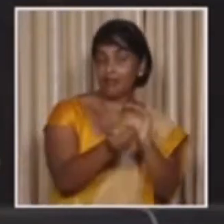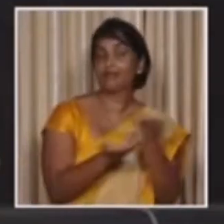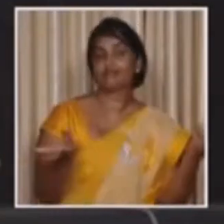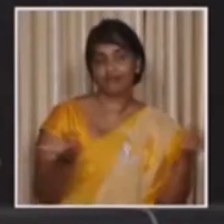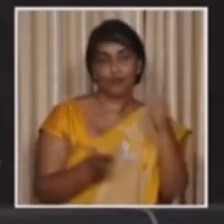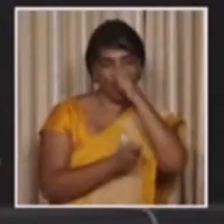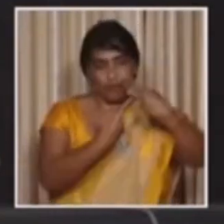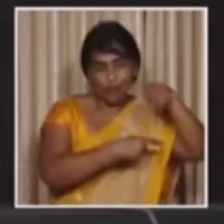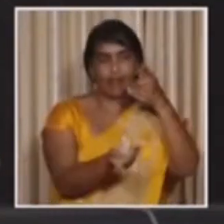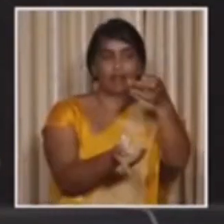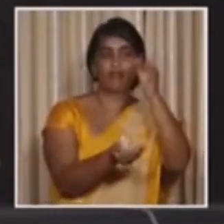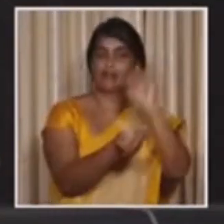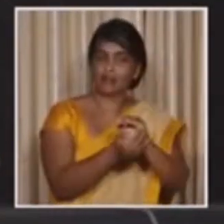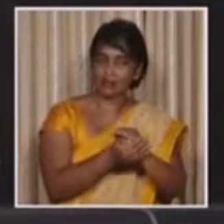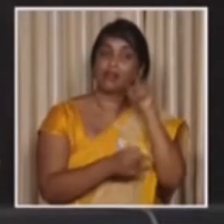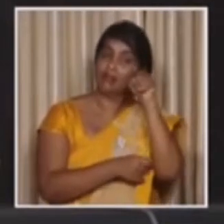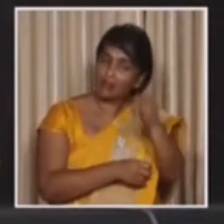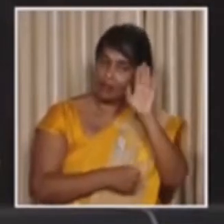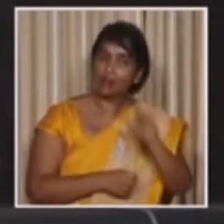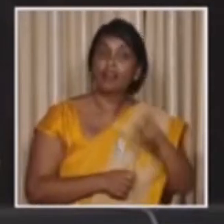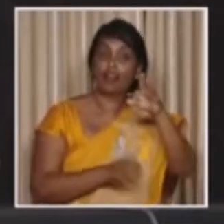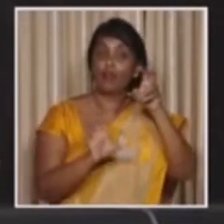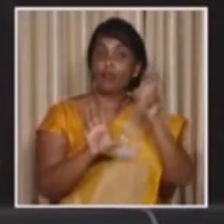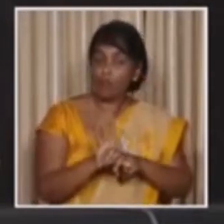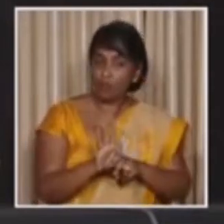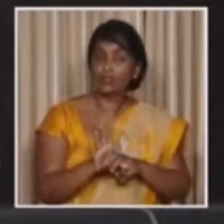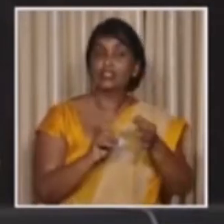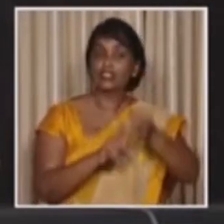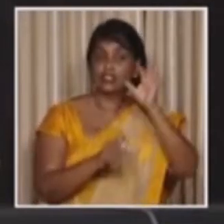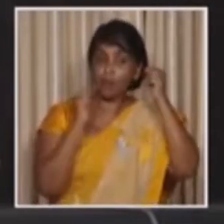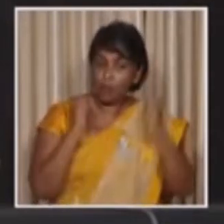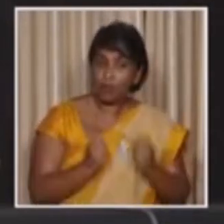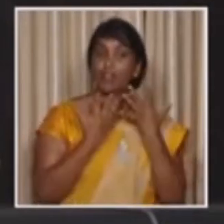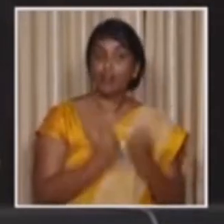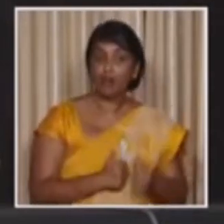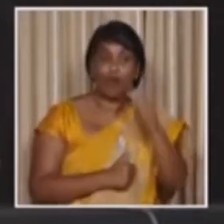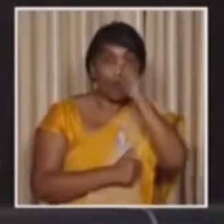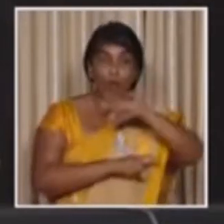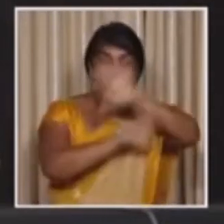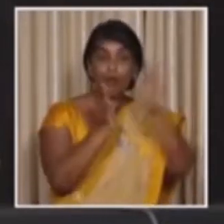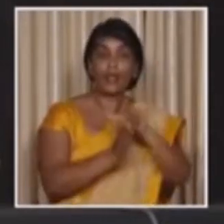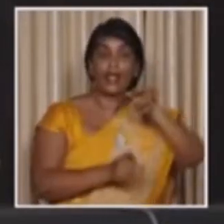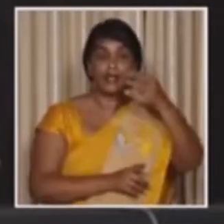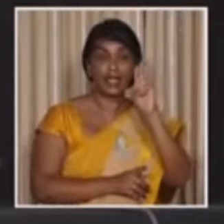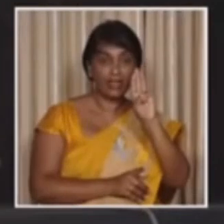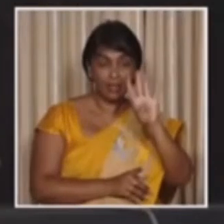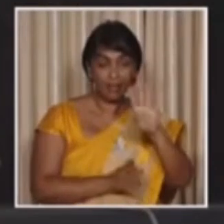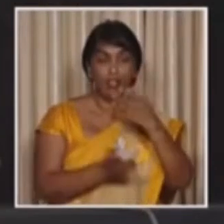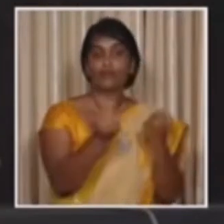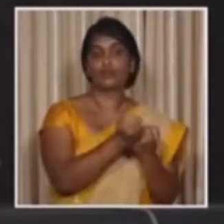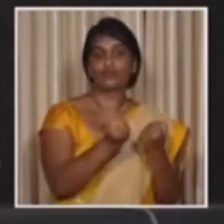හොරු ටිකමයි. ඒකින්ද ඔබතුමාට ඒ පුටුව, ඔය ජනාධිපති පුටුව ලැබුණෙත් ඒ 134 ගේ